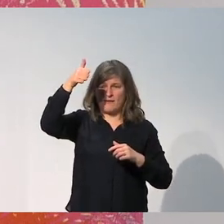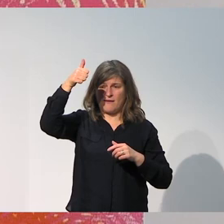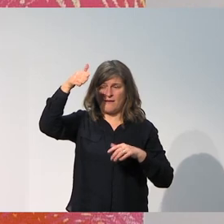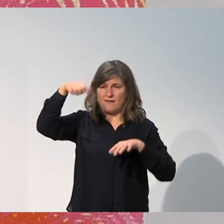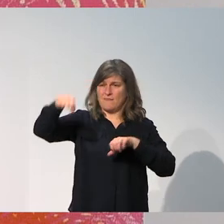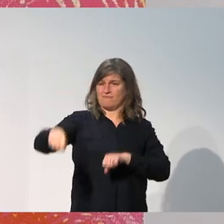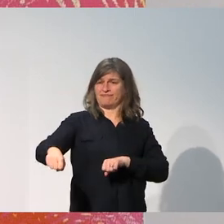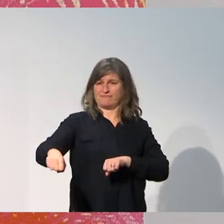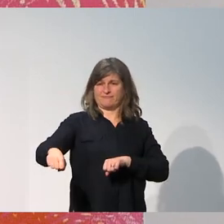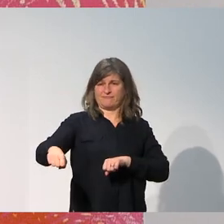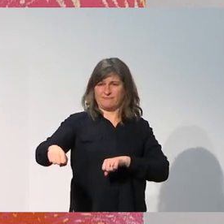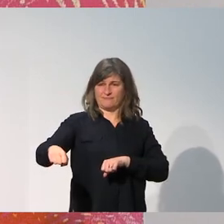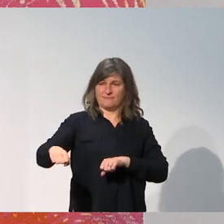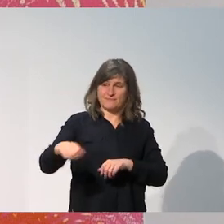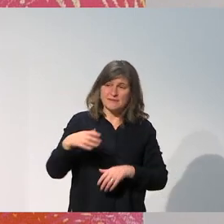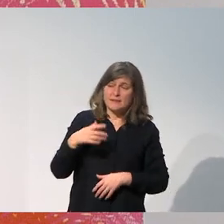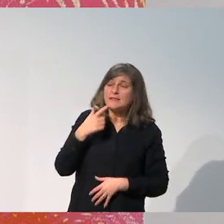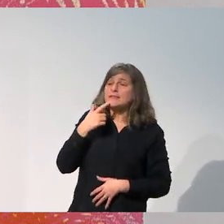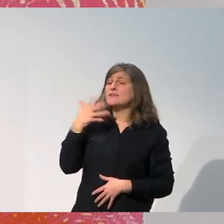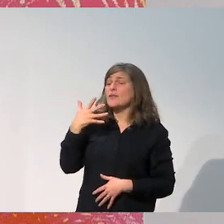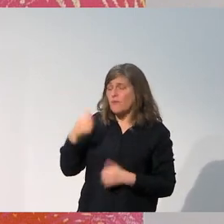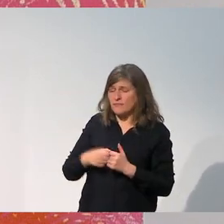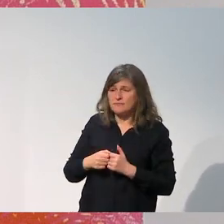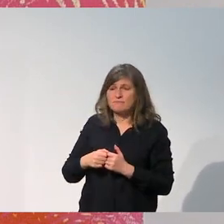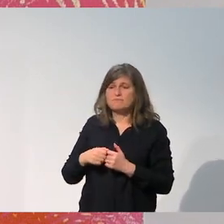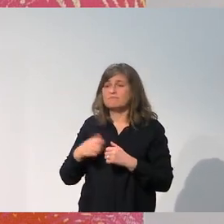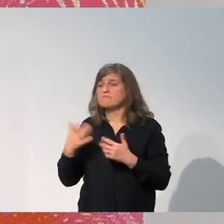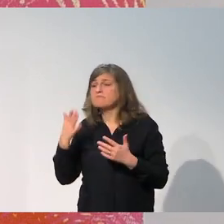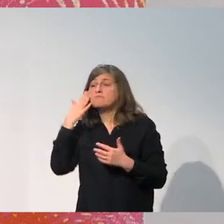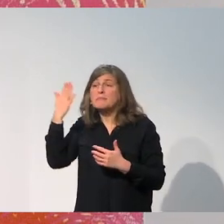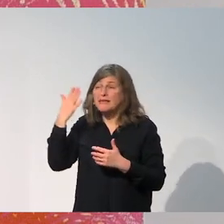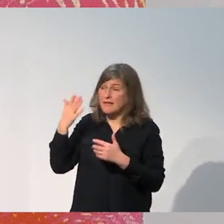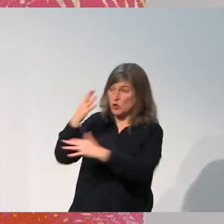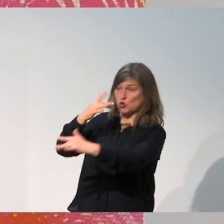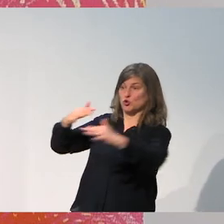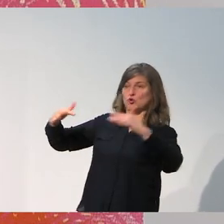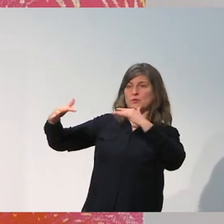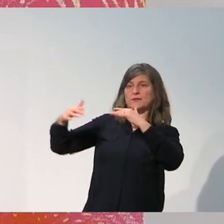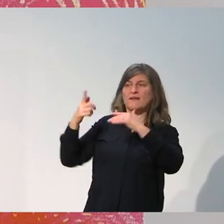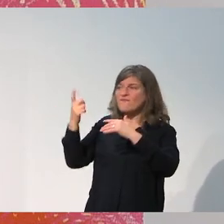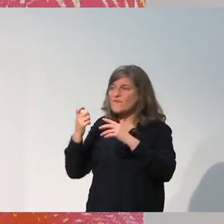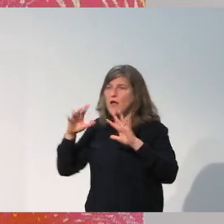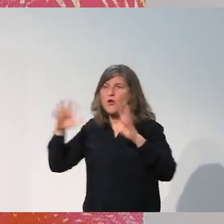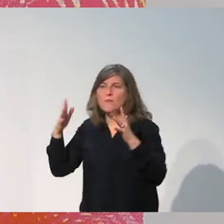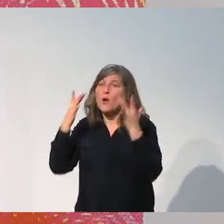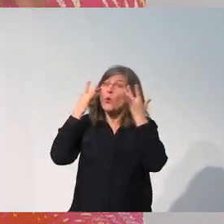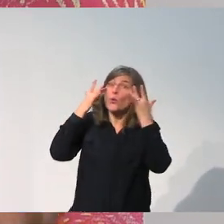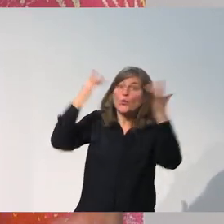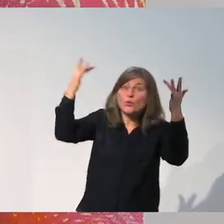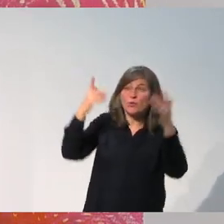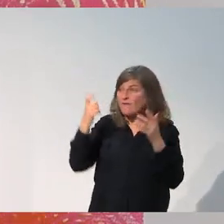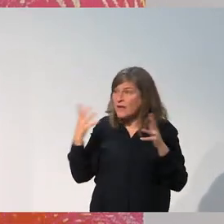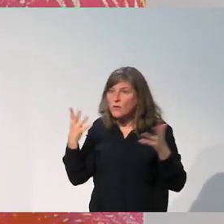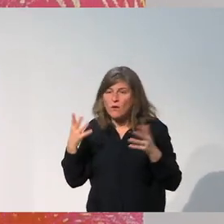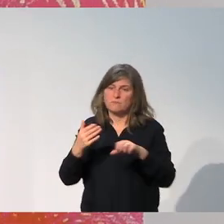plusieurs causes qui concourent, qui jouent dans la naissance d'une société et d'une culture. Il y a les causes